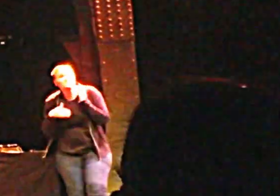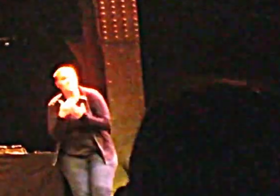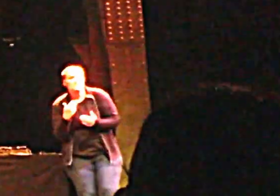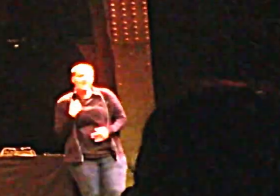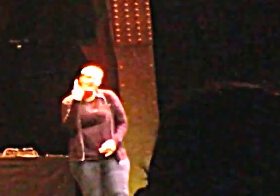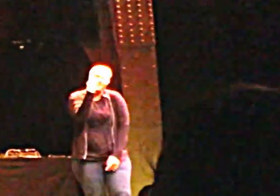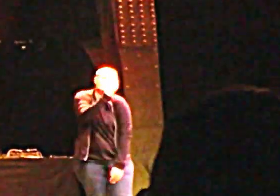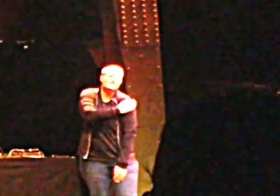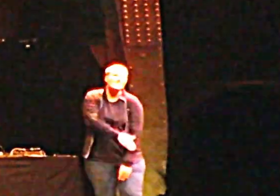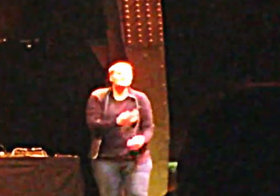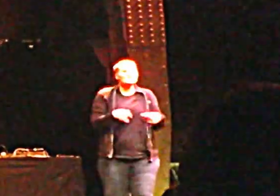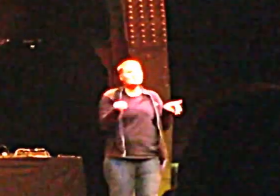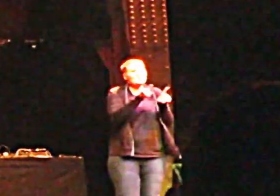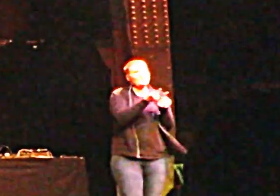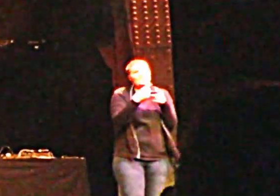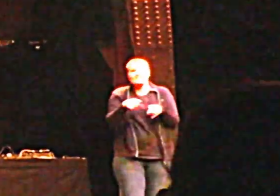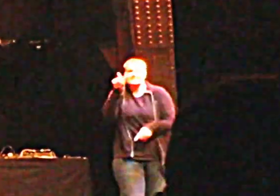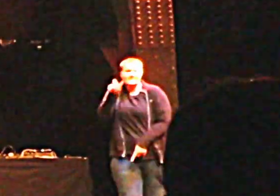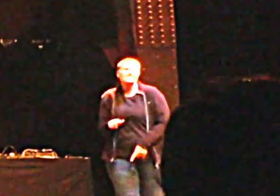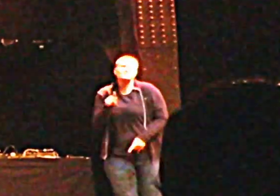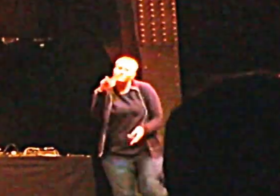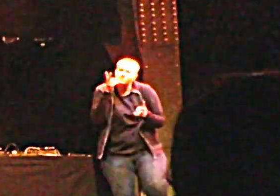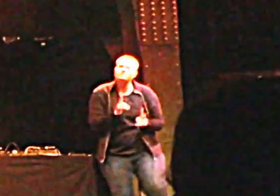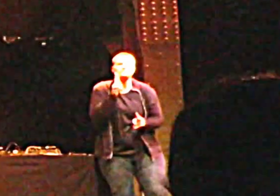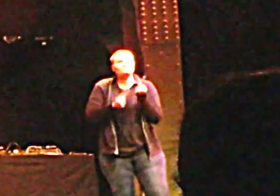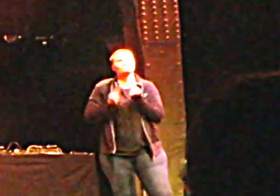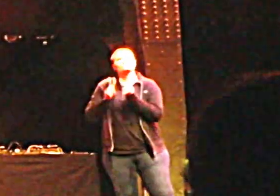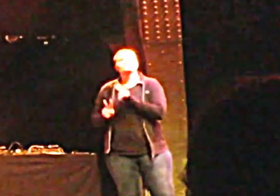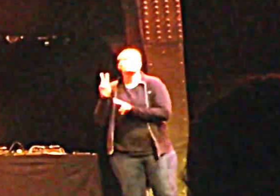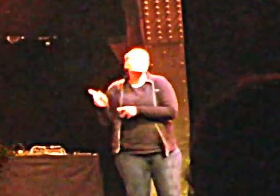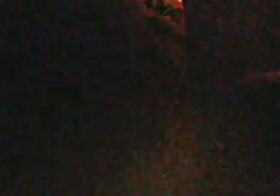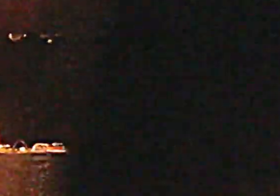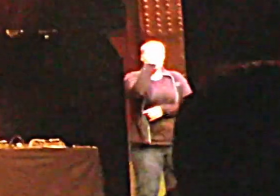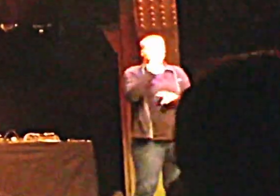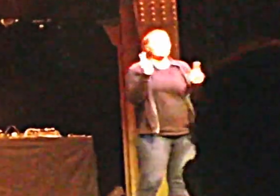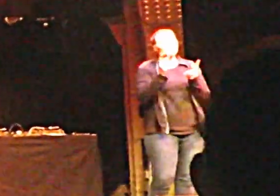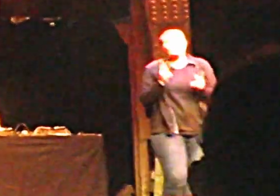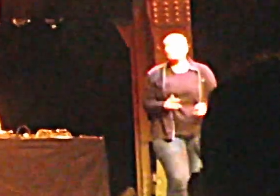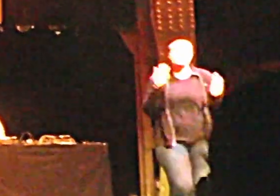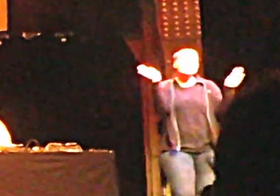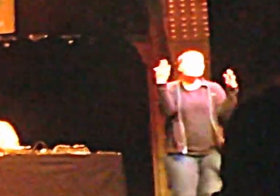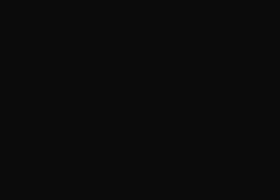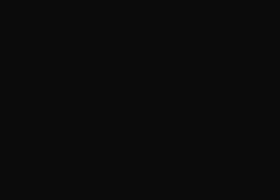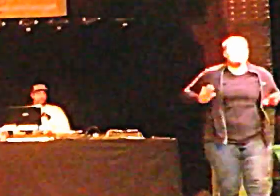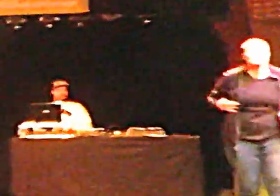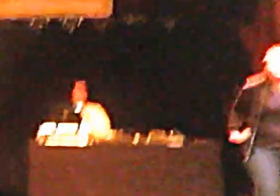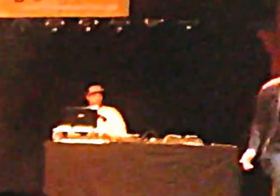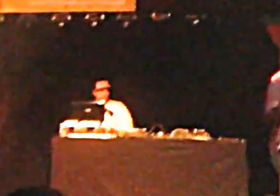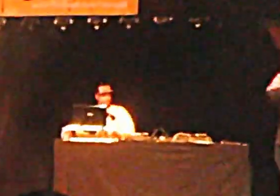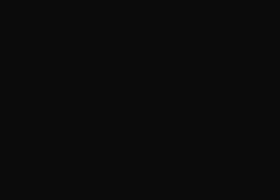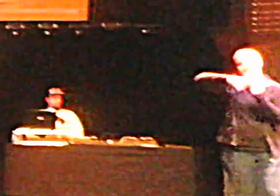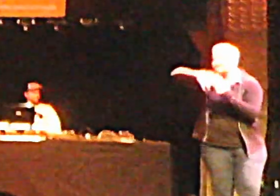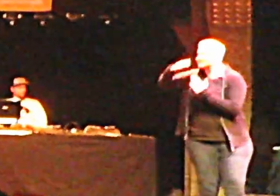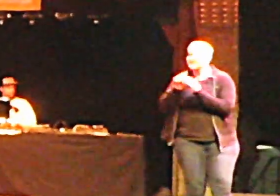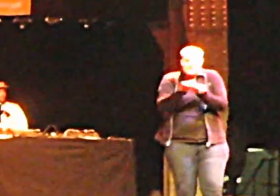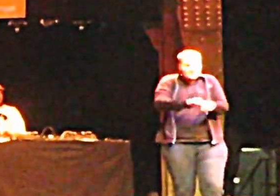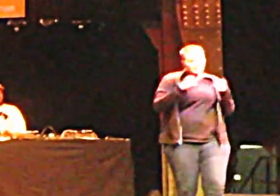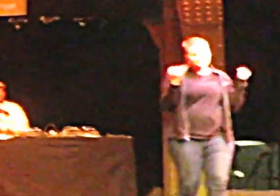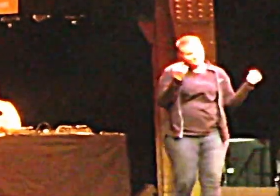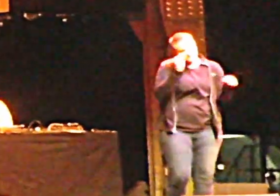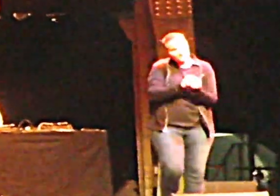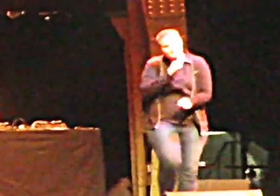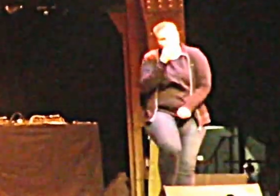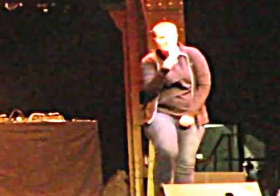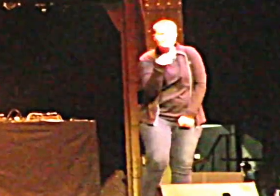gleich, trotzdem verschieden. Weil wir zahlen, zwei deutlich schreiben, hip hop eindeutig schrieben. Einerseits gleich und noch für gleicher. An cool ist nichts zu